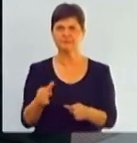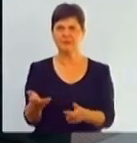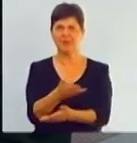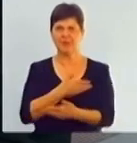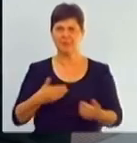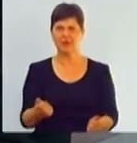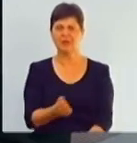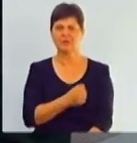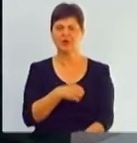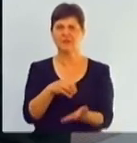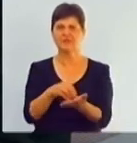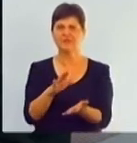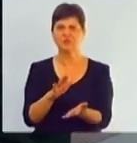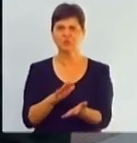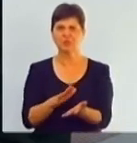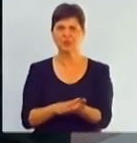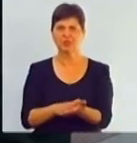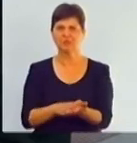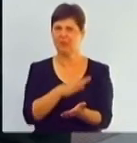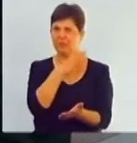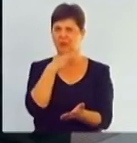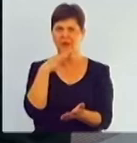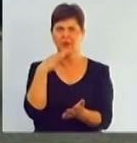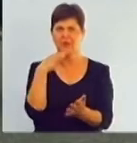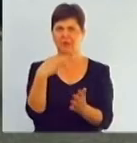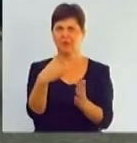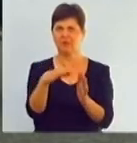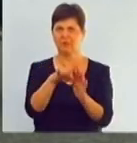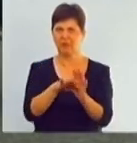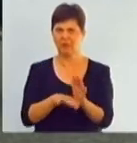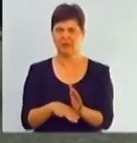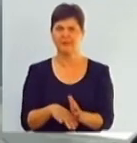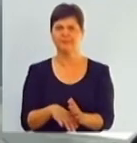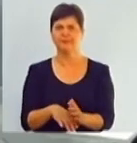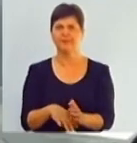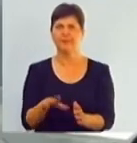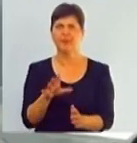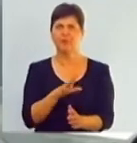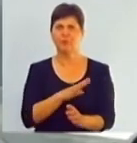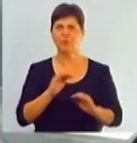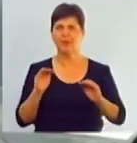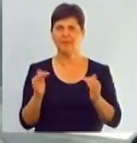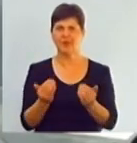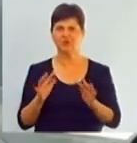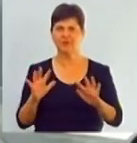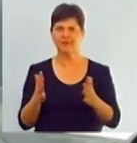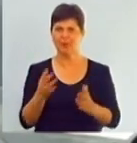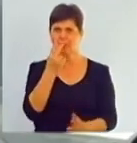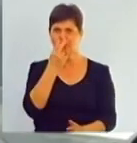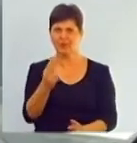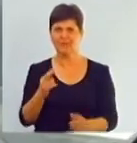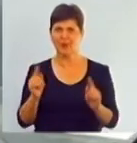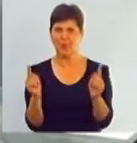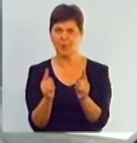фіксуємо ряд випадків кожного року. Ну, з тим, аби було менше таких випадків, зараз ми подивимося